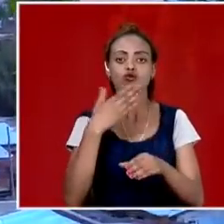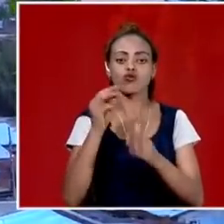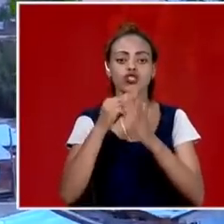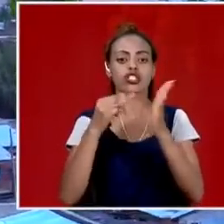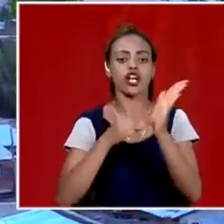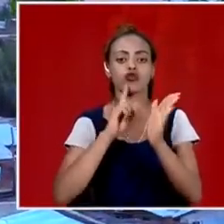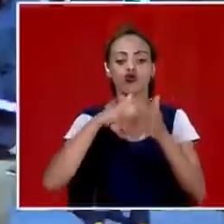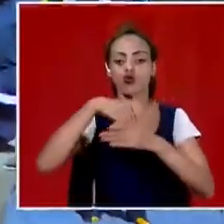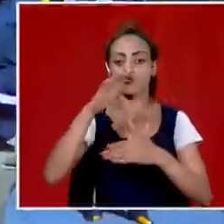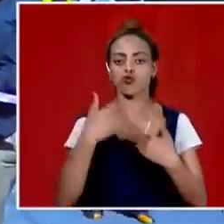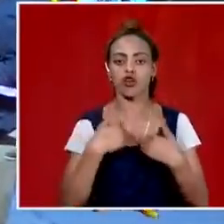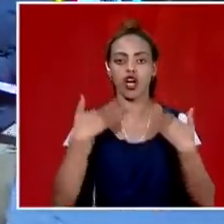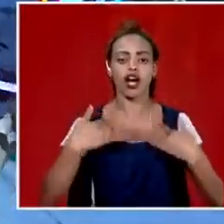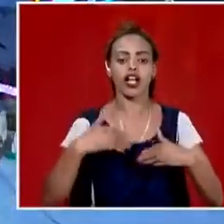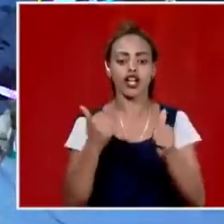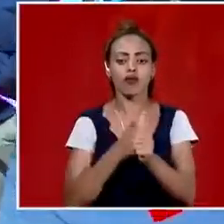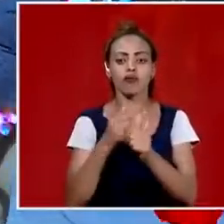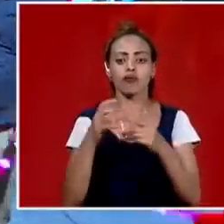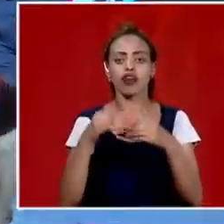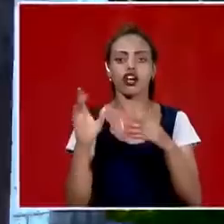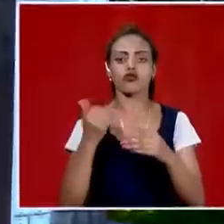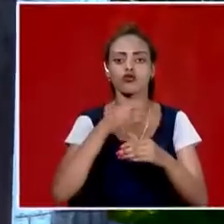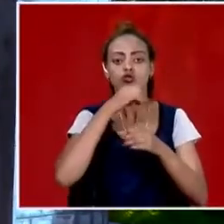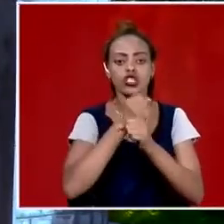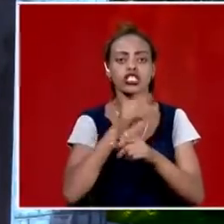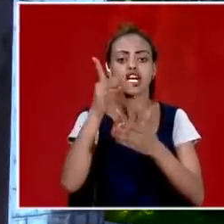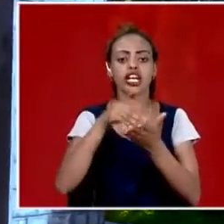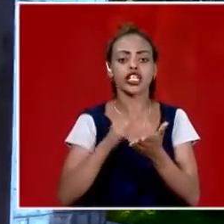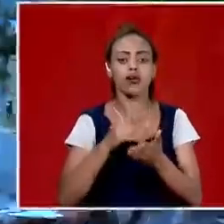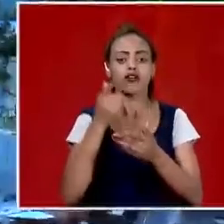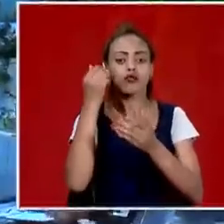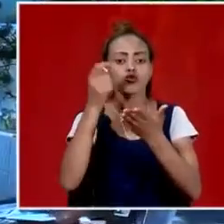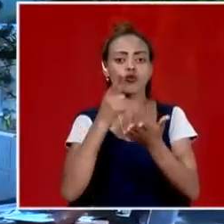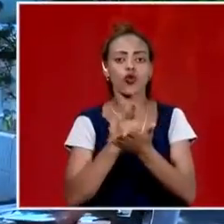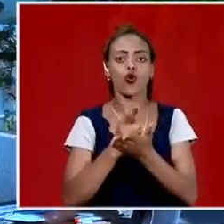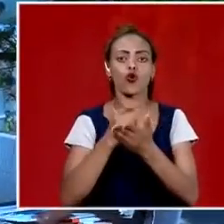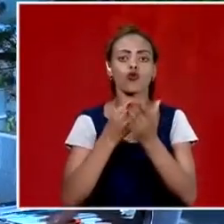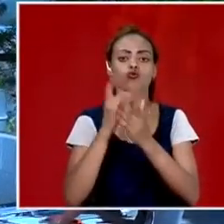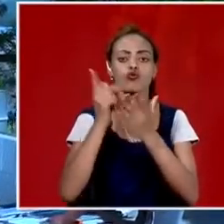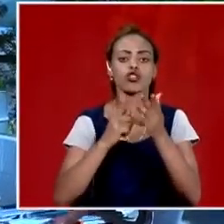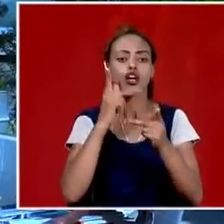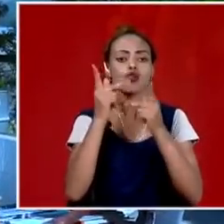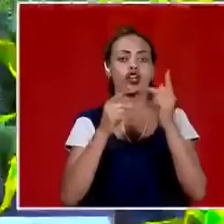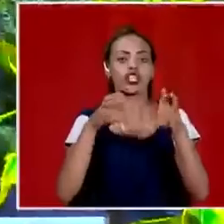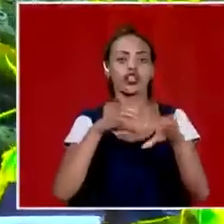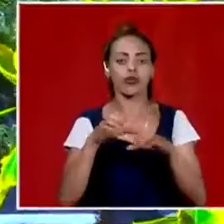እስትራቴጂ ይወፅ እዩ ዘሎ። ኣካላት ኣመራርሓ ወክልቲ ዓበይቲ ዓድታ ከተማን ኣብቶም ዝተመረቑ ፕሮጀክትታት ልምዓት ዑደት